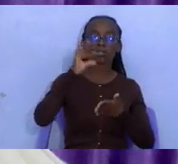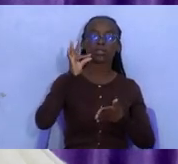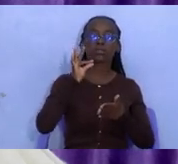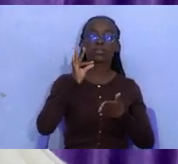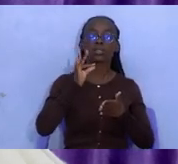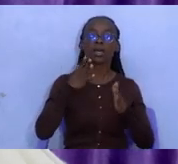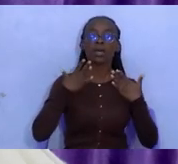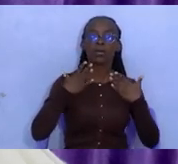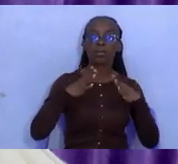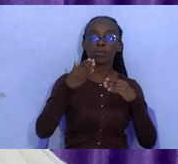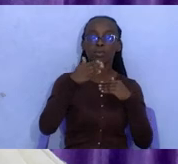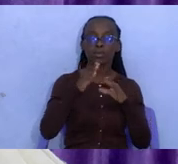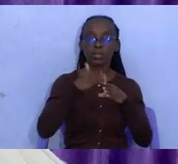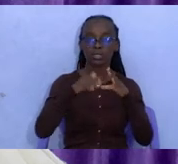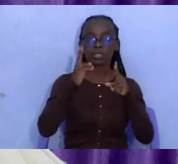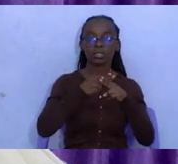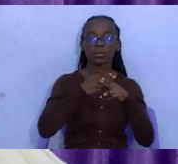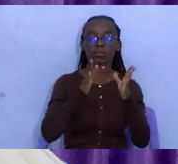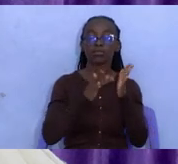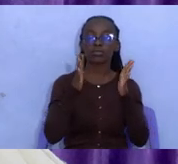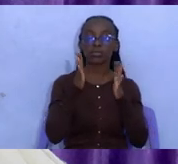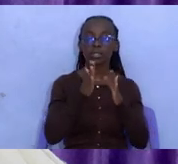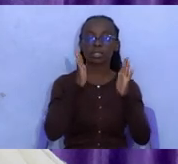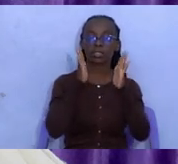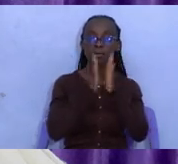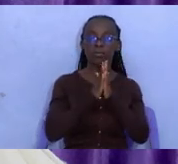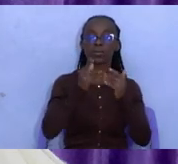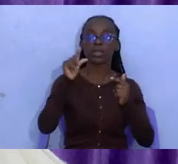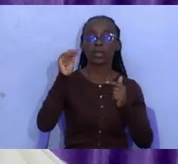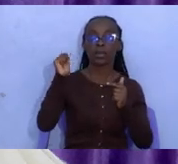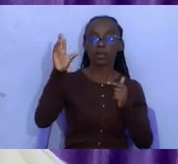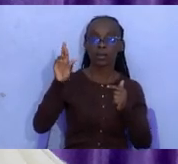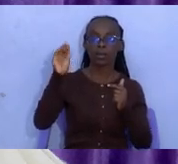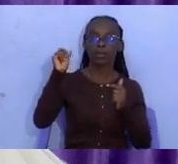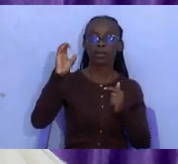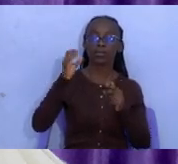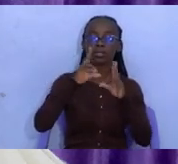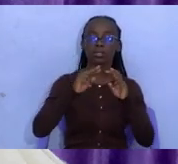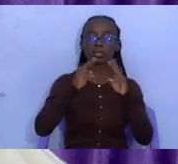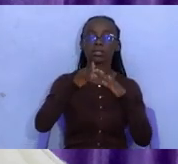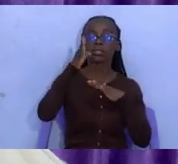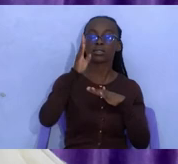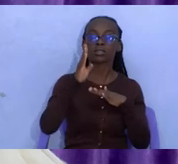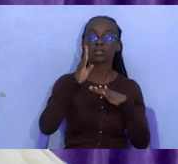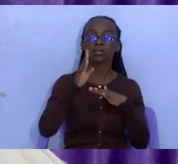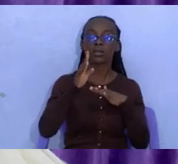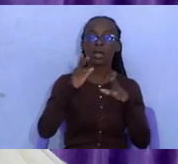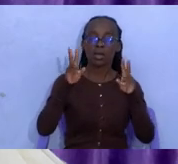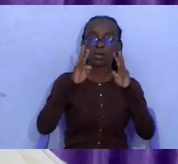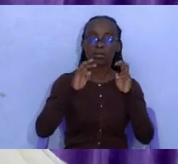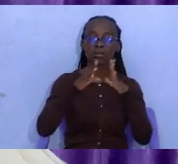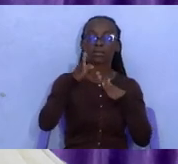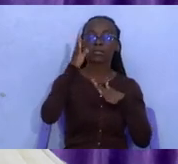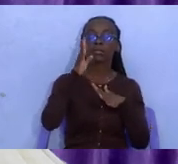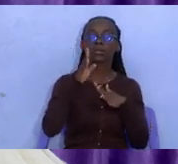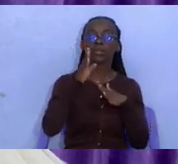people in the name of Jesus. Ninaomba neema ya kukutafuta, ninaomba neema ya kukutafuta,